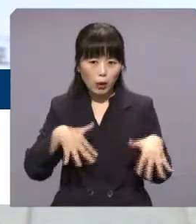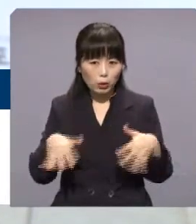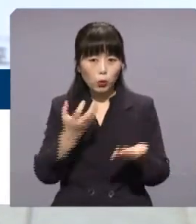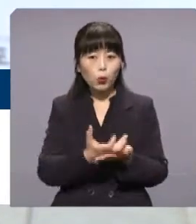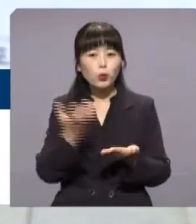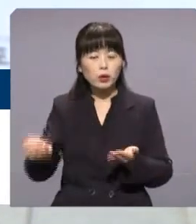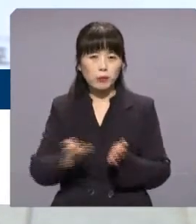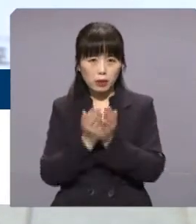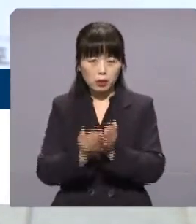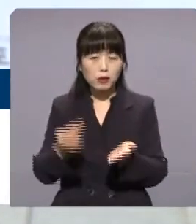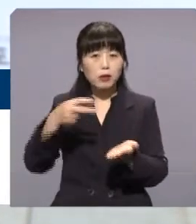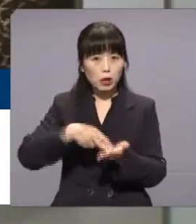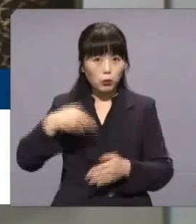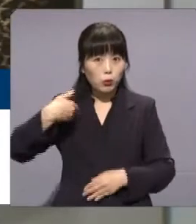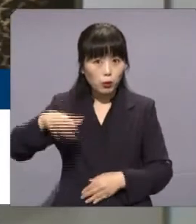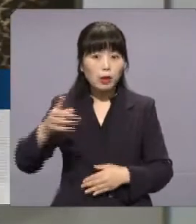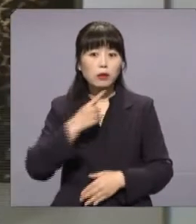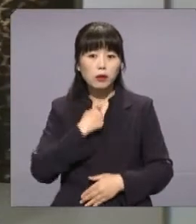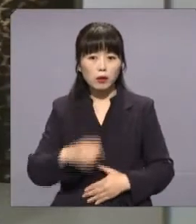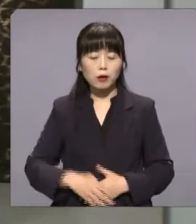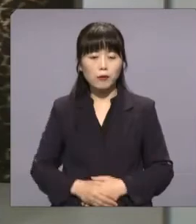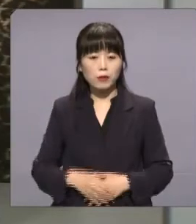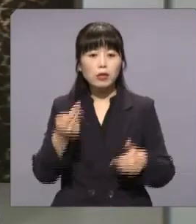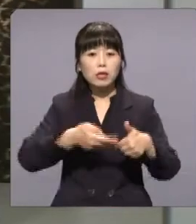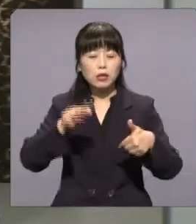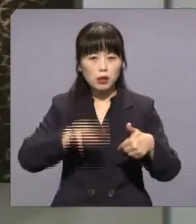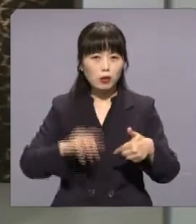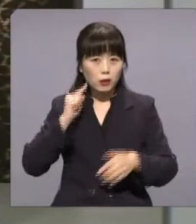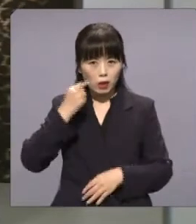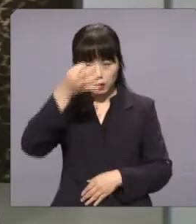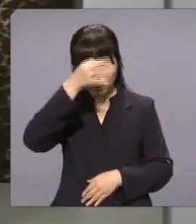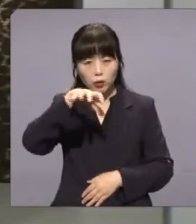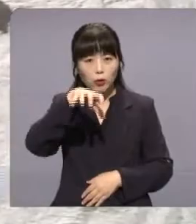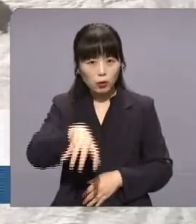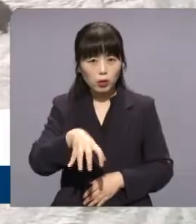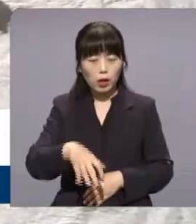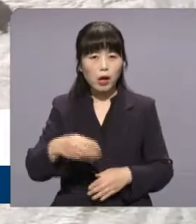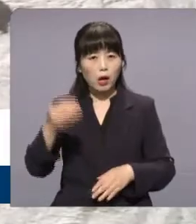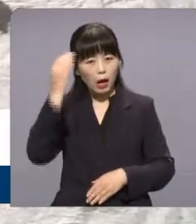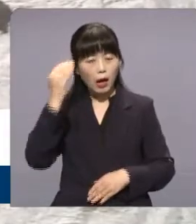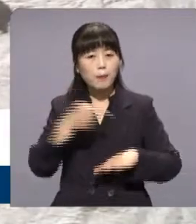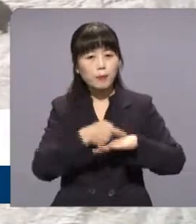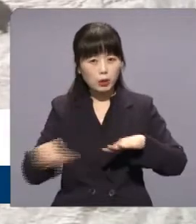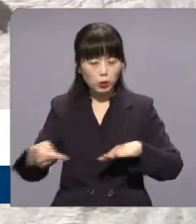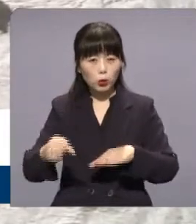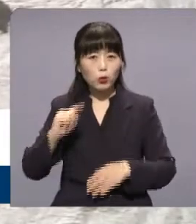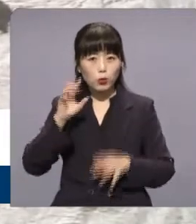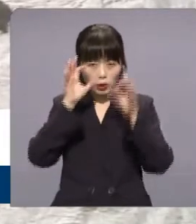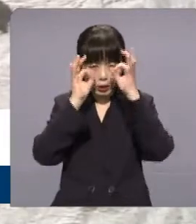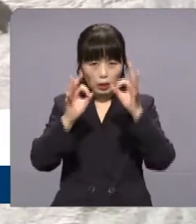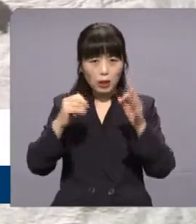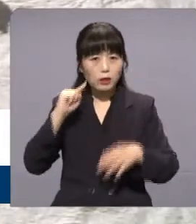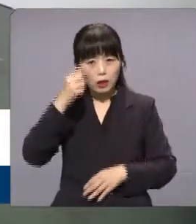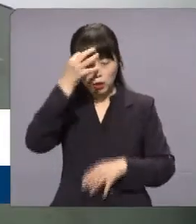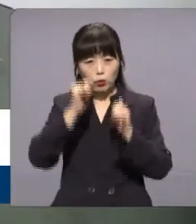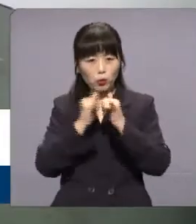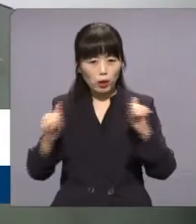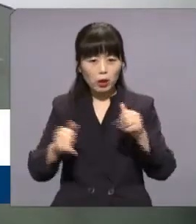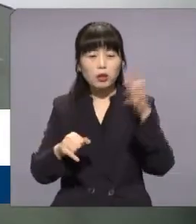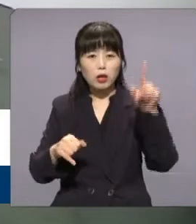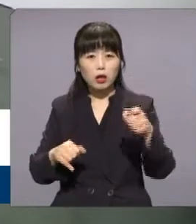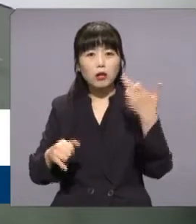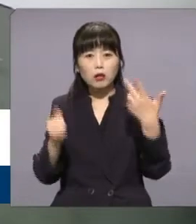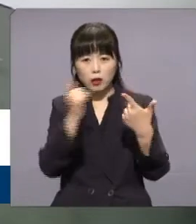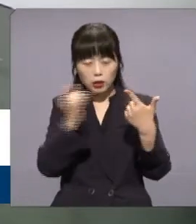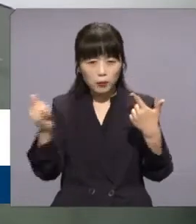하와이로 이민선을 타고 떠났던 인천 아트 플랫폼에선 한민족 혈통의 시각예술가 18명의